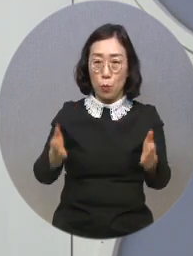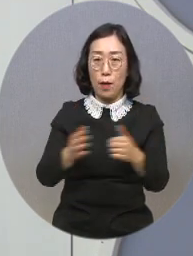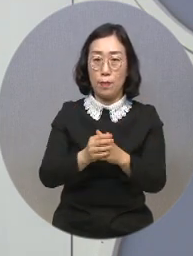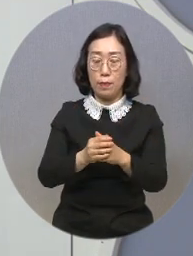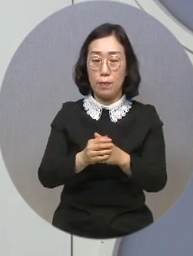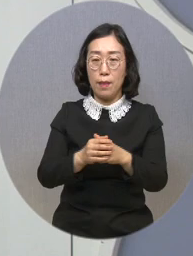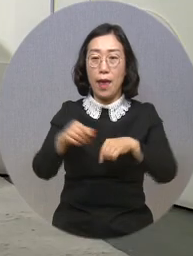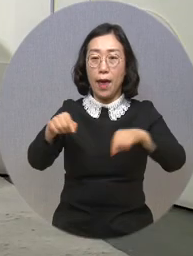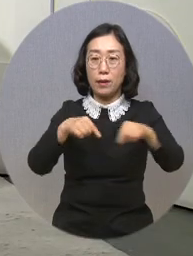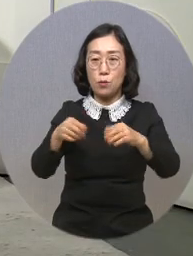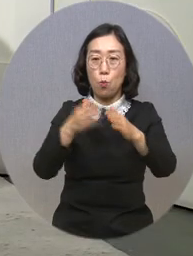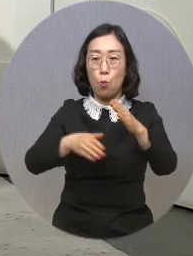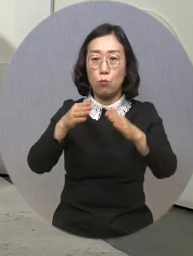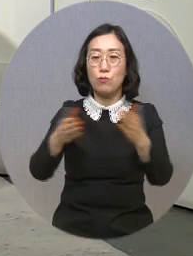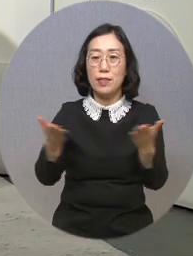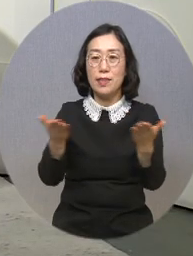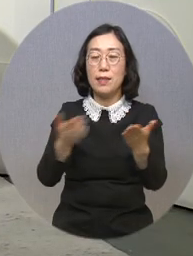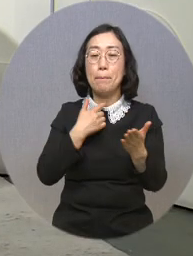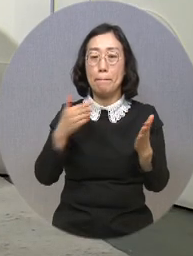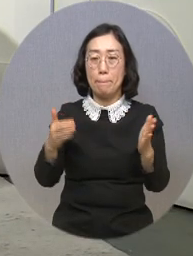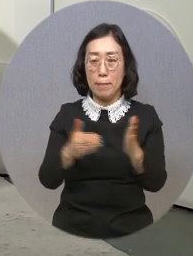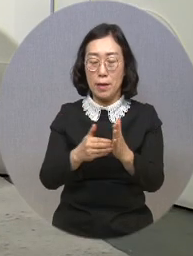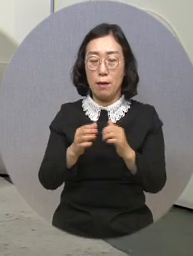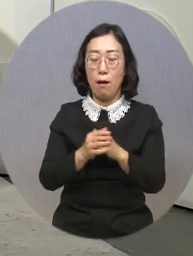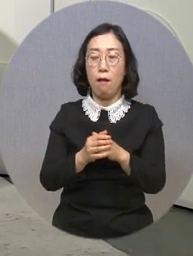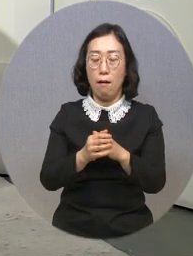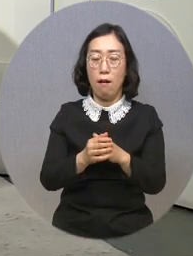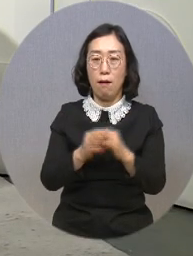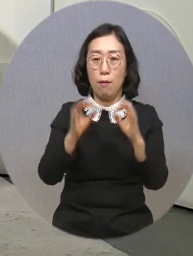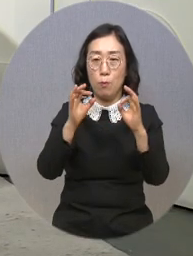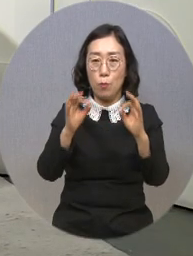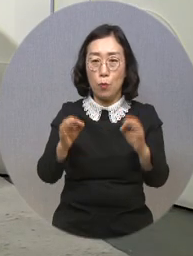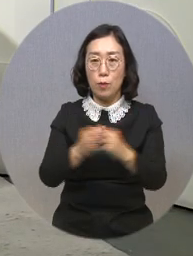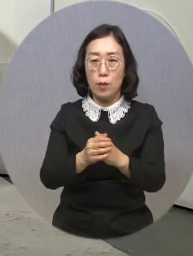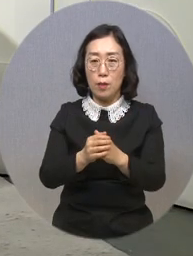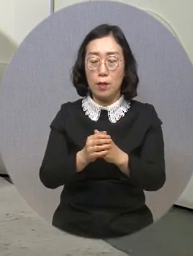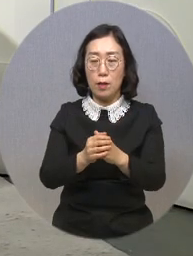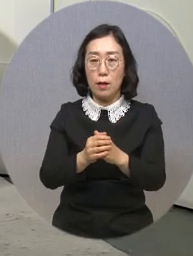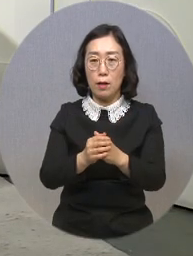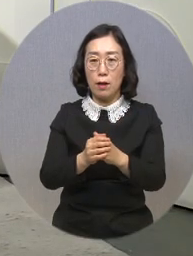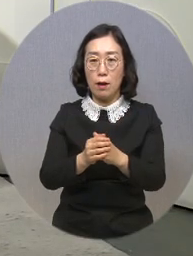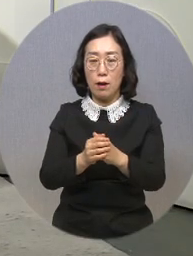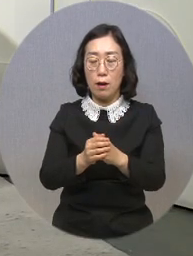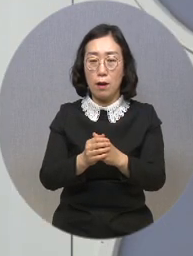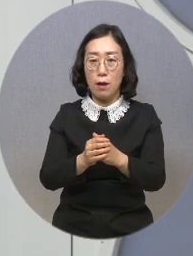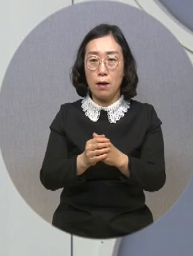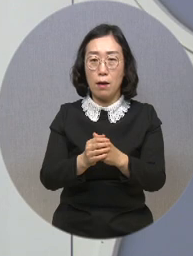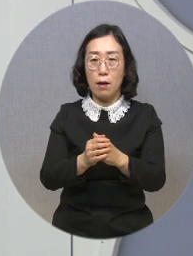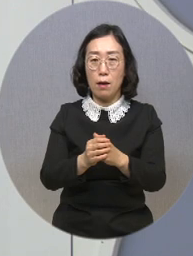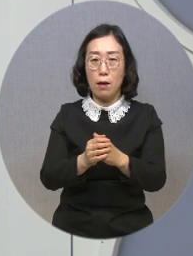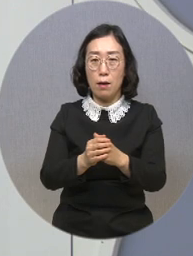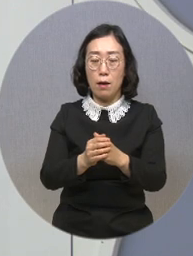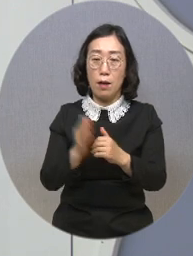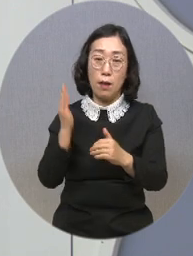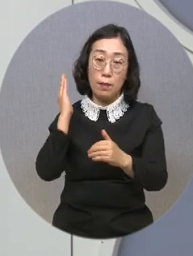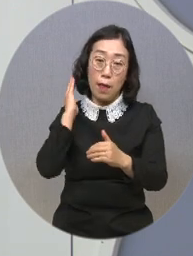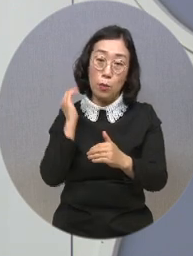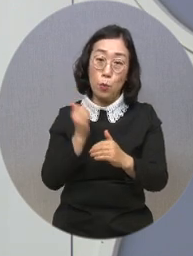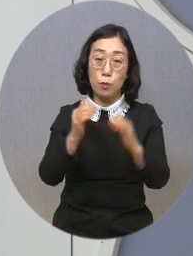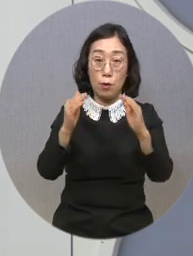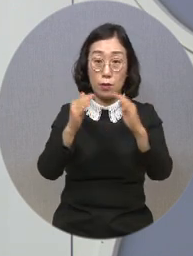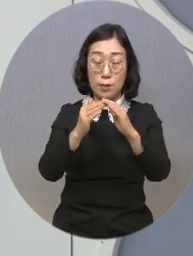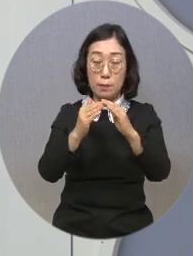행정 공무원을 했습니다. 아, 네. 그럼 뭐 가만히 보니까 청와대도 잠시 계셨고. 네, 제가